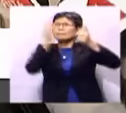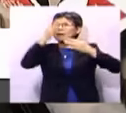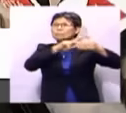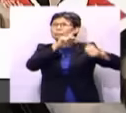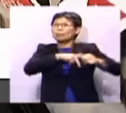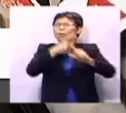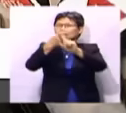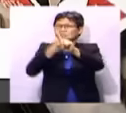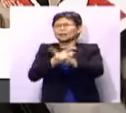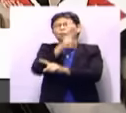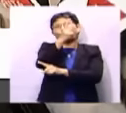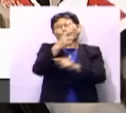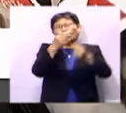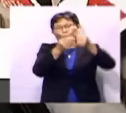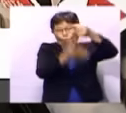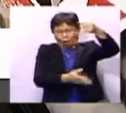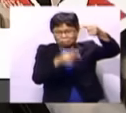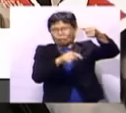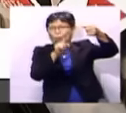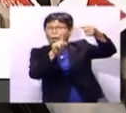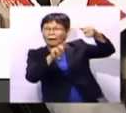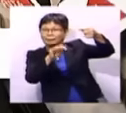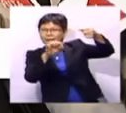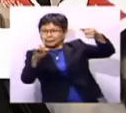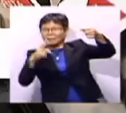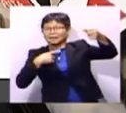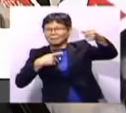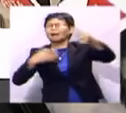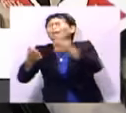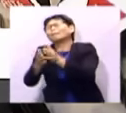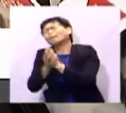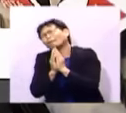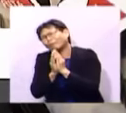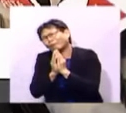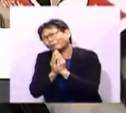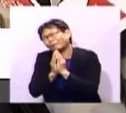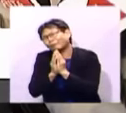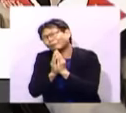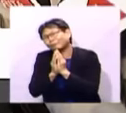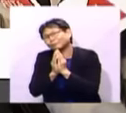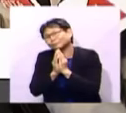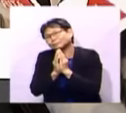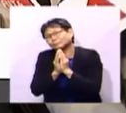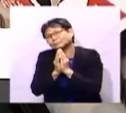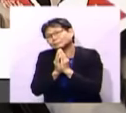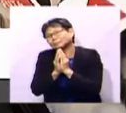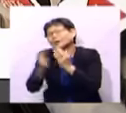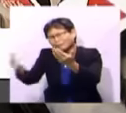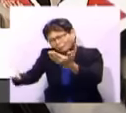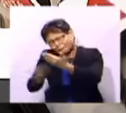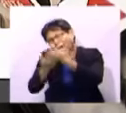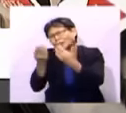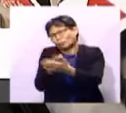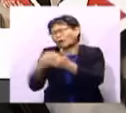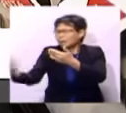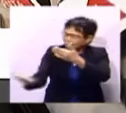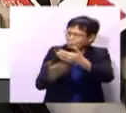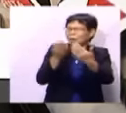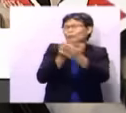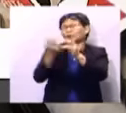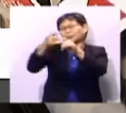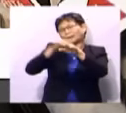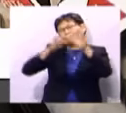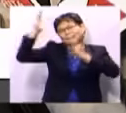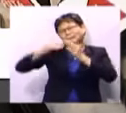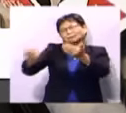datang daripada 1MDB dan kita akan pohon supaya mereka bagi balik duit ini kepada